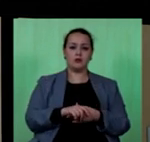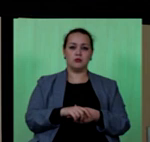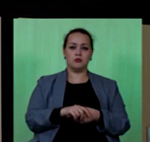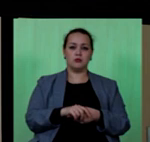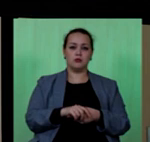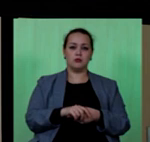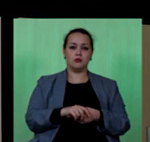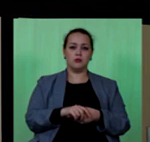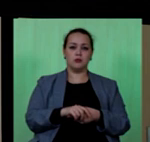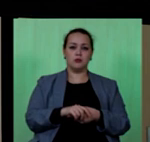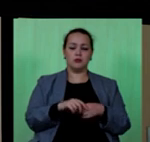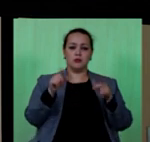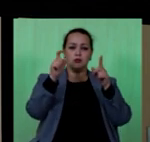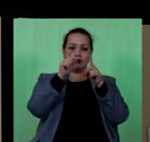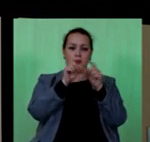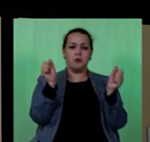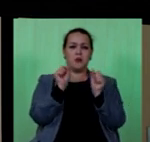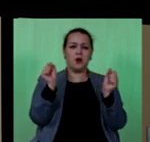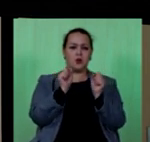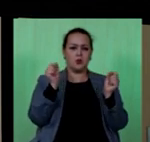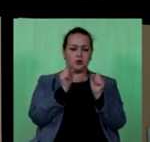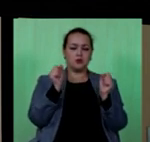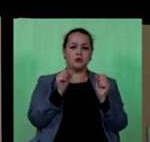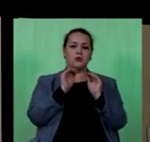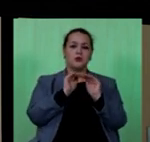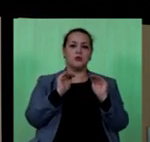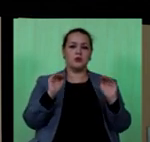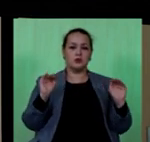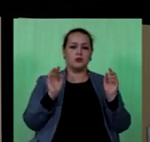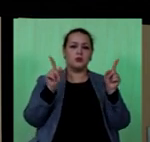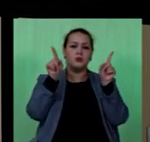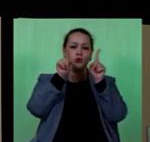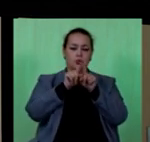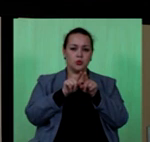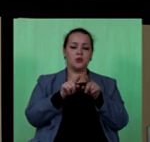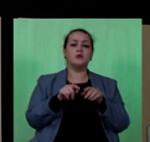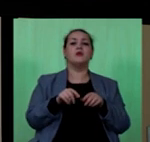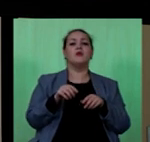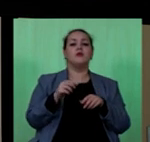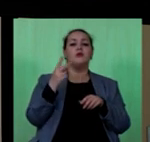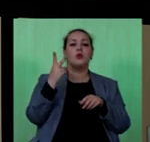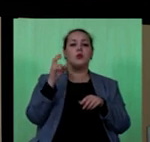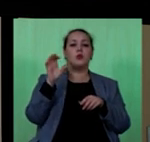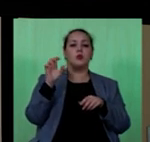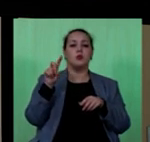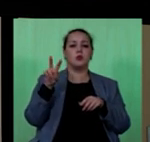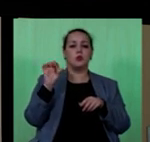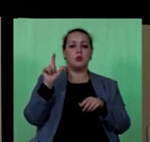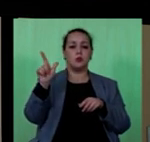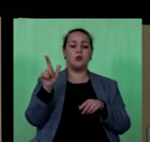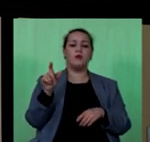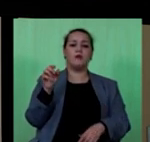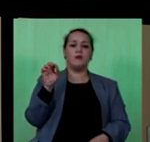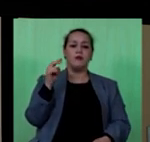слова мороз слове мороз ребята тоже ударный слог 2 а пропущен